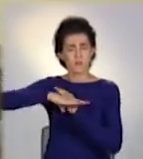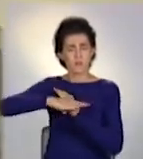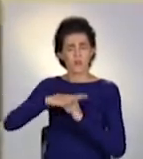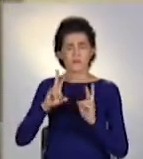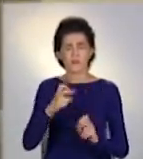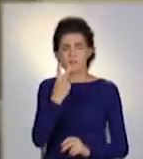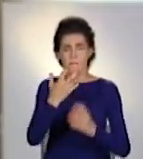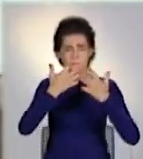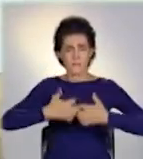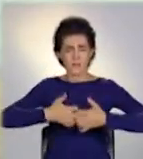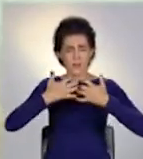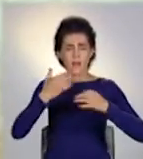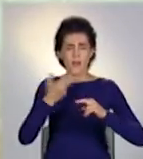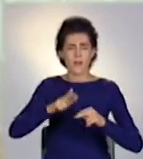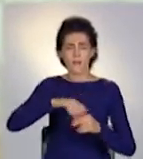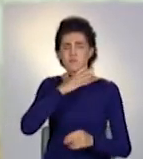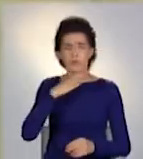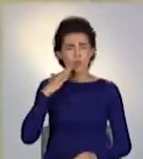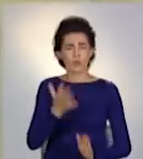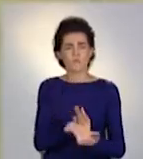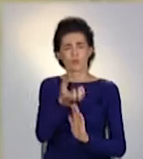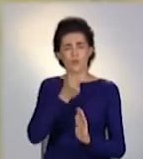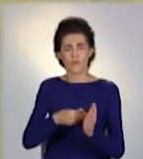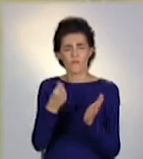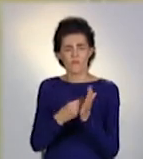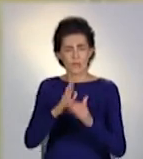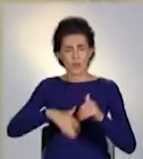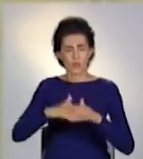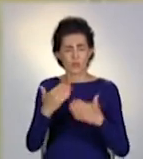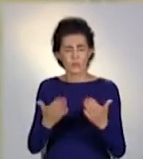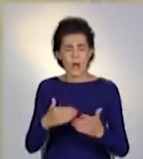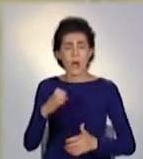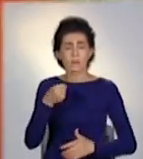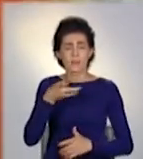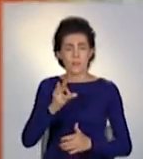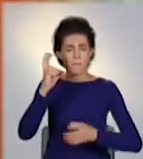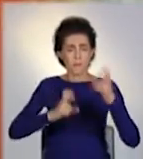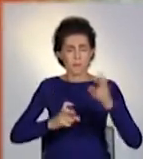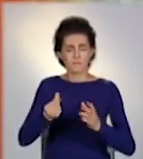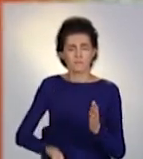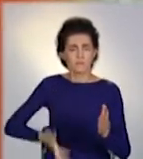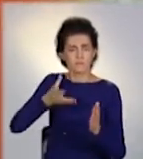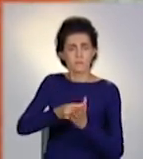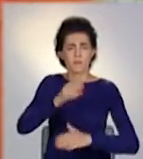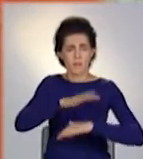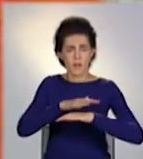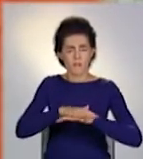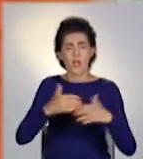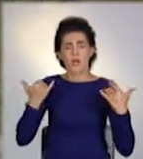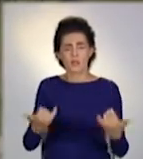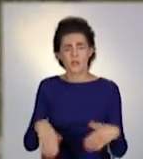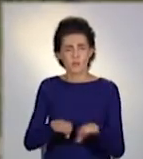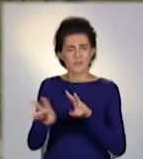двома механізмами. Більшість отримували кошти на руки, а за інших із підприємствами розраховувався банк. Тепер так